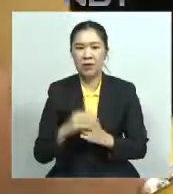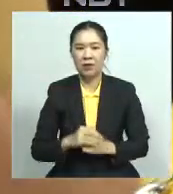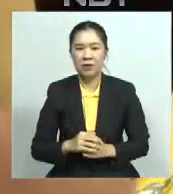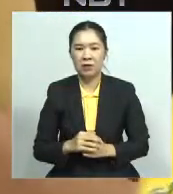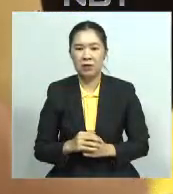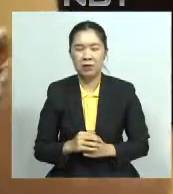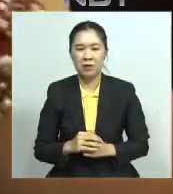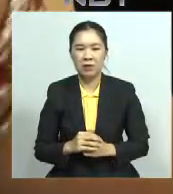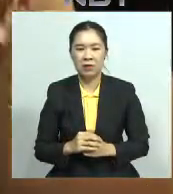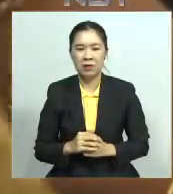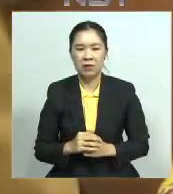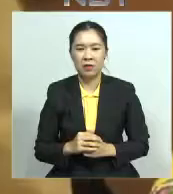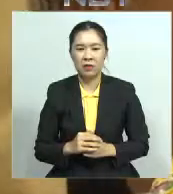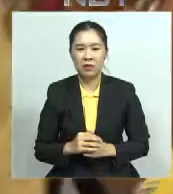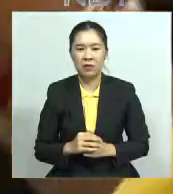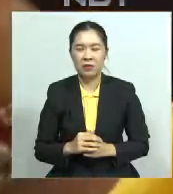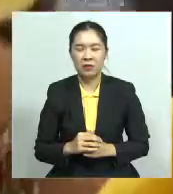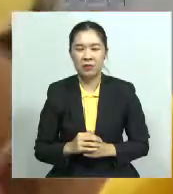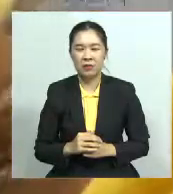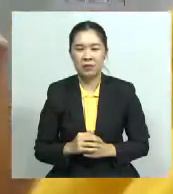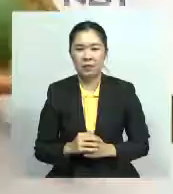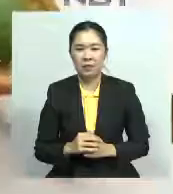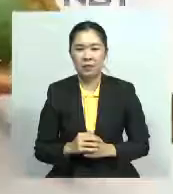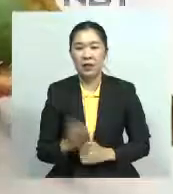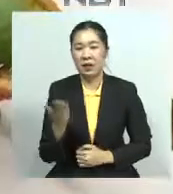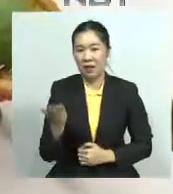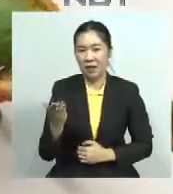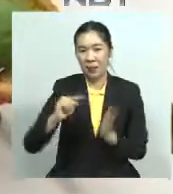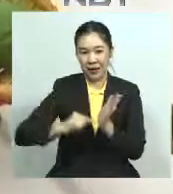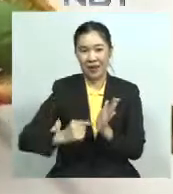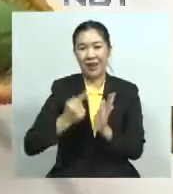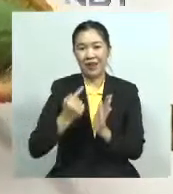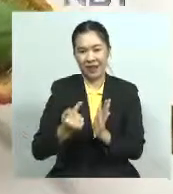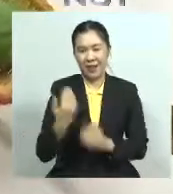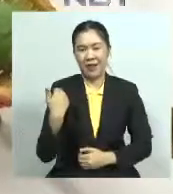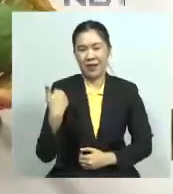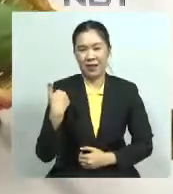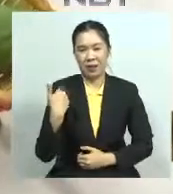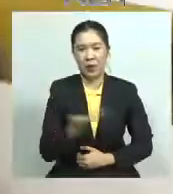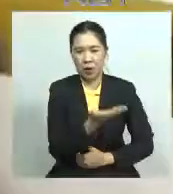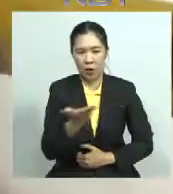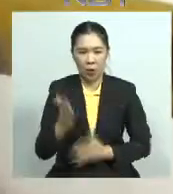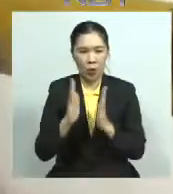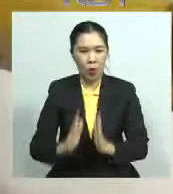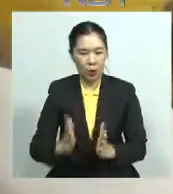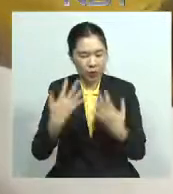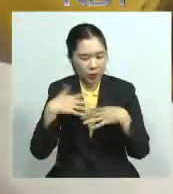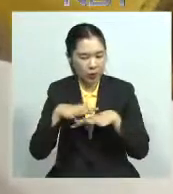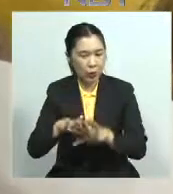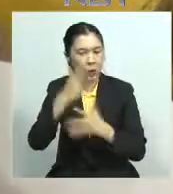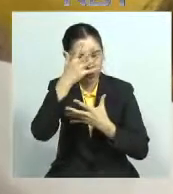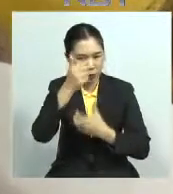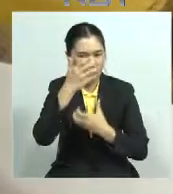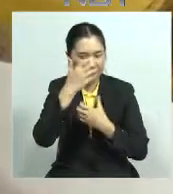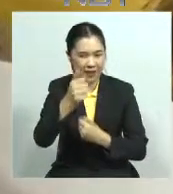321นี่ถือเป็นการจัดงานลักษณะนี้เป็นครั้งแรกนะครับแต่ก็มีผู้สนใจร่วมงานเป็นจำนวนมากบรรยากาศถือว่า